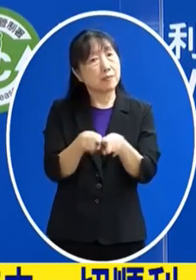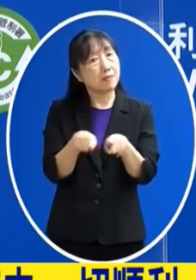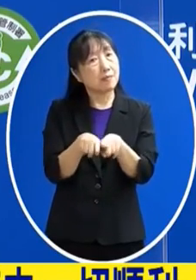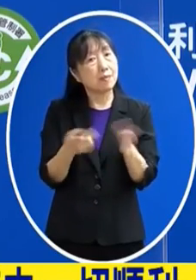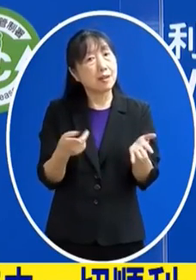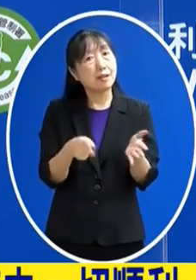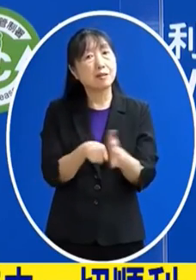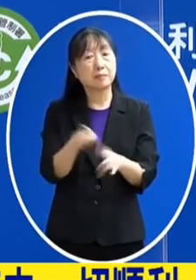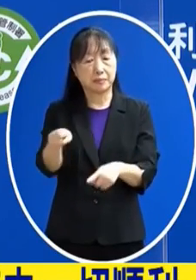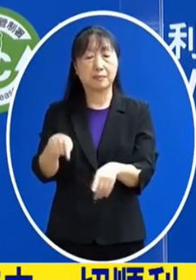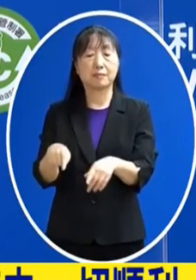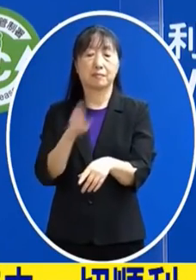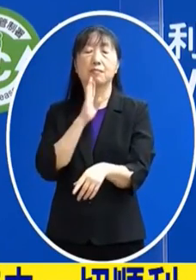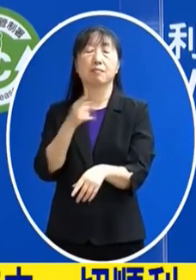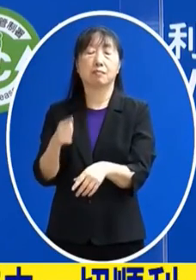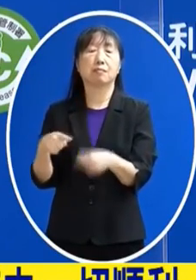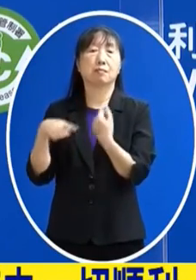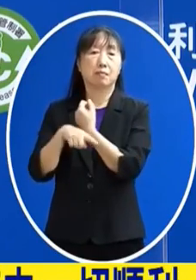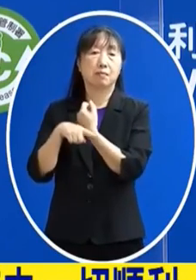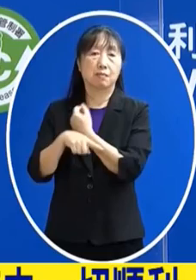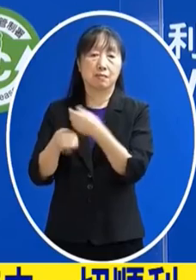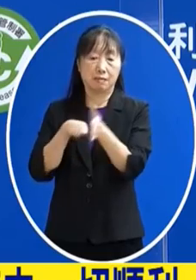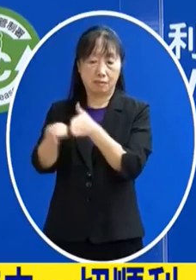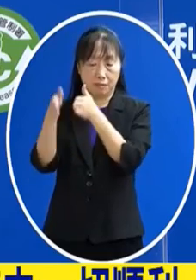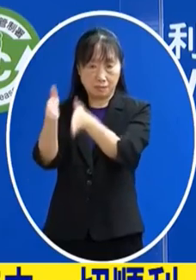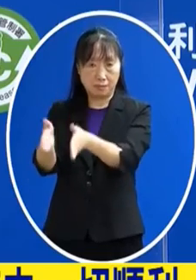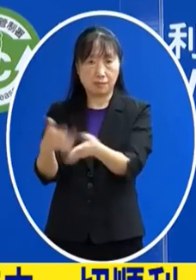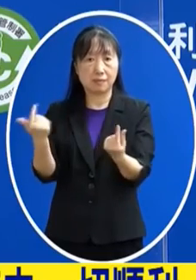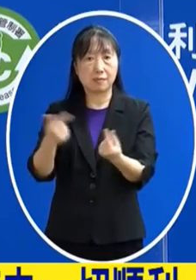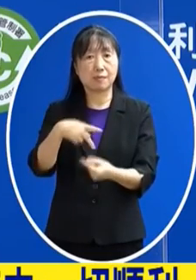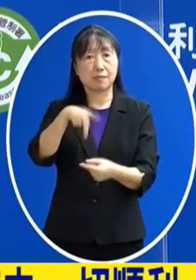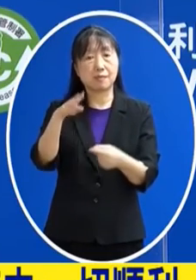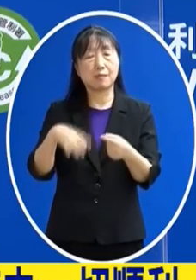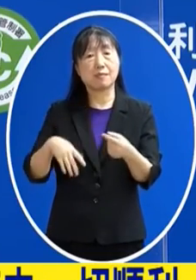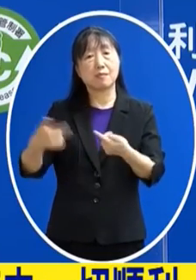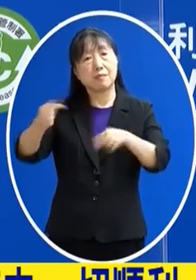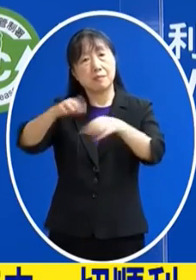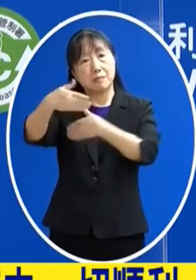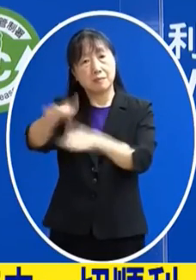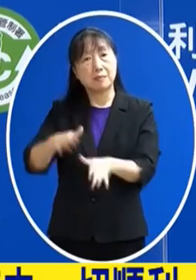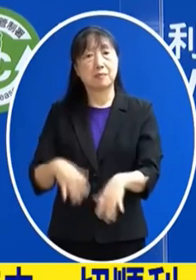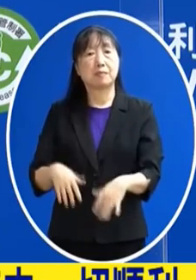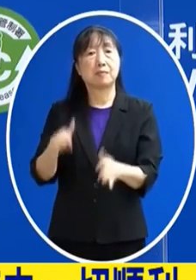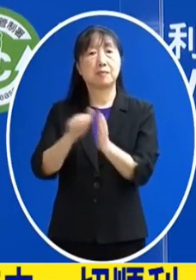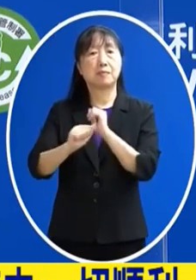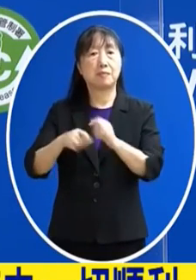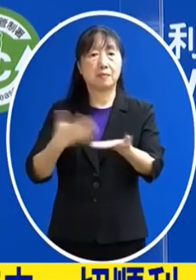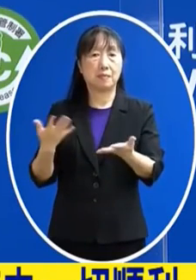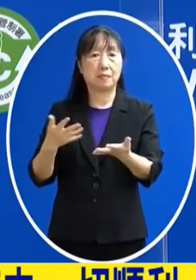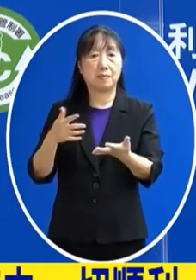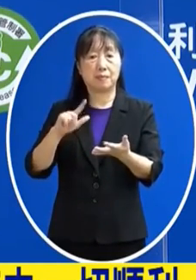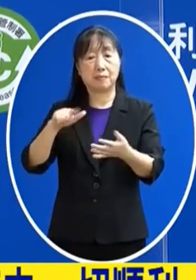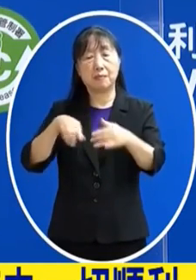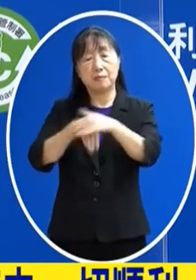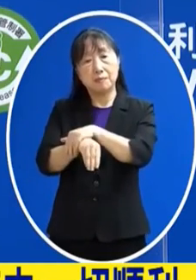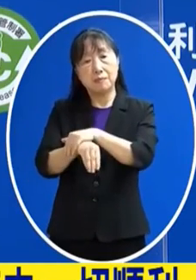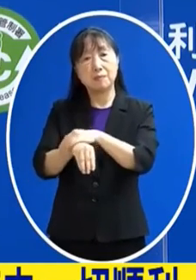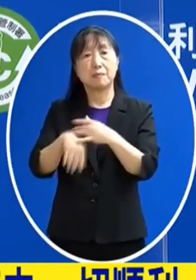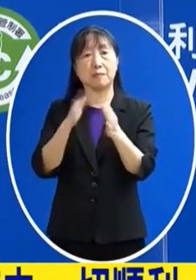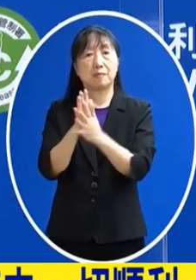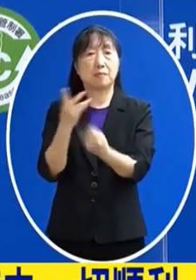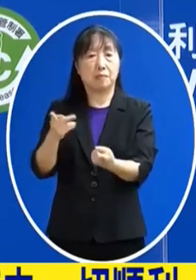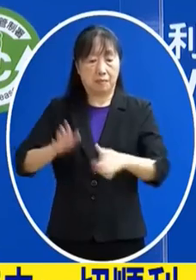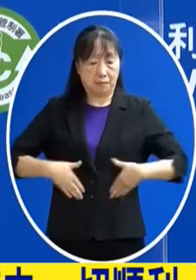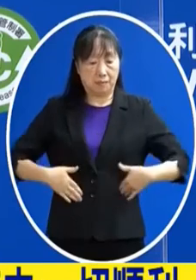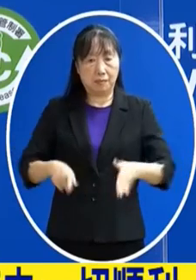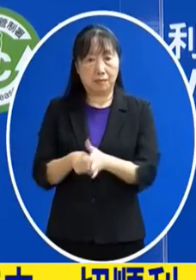候当作研发用，所以它会包含我们 P3 的实验室啦，还有生物资料库等等的。好，那在紧急的时